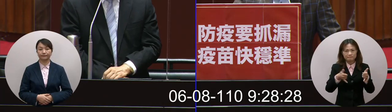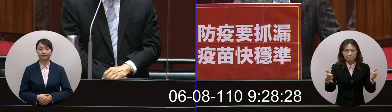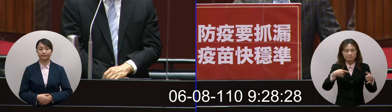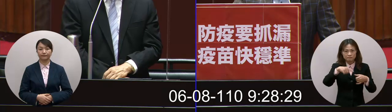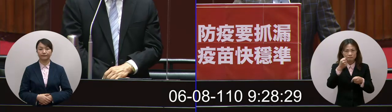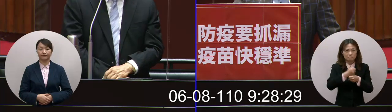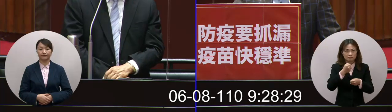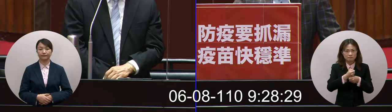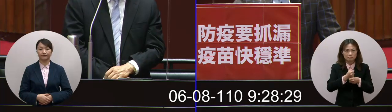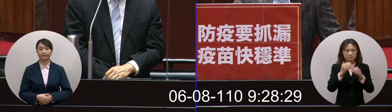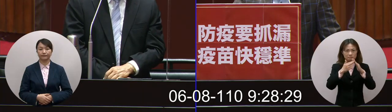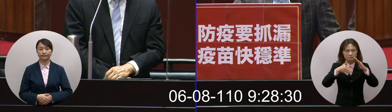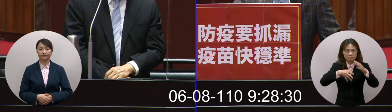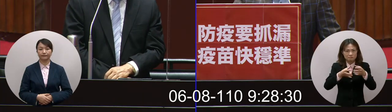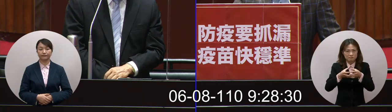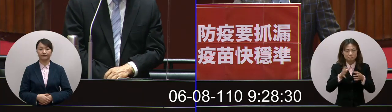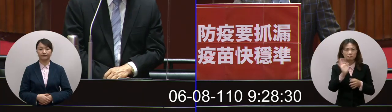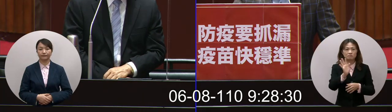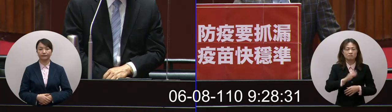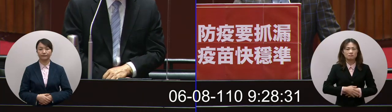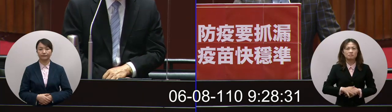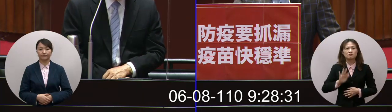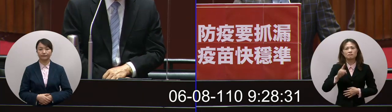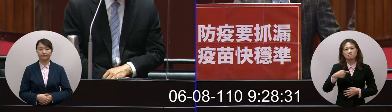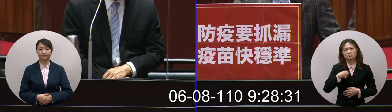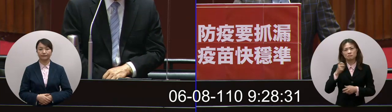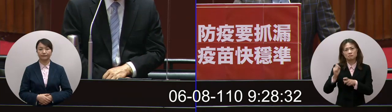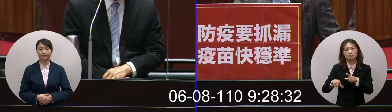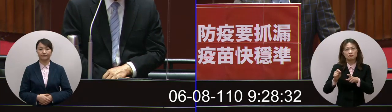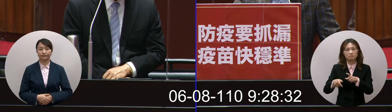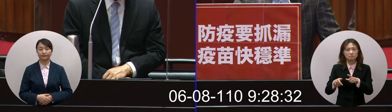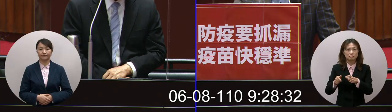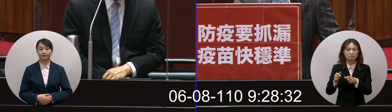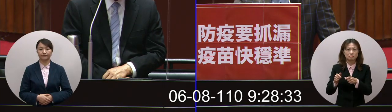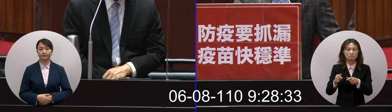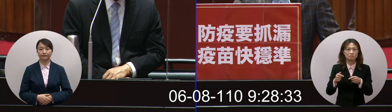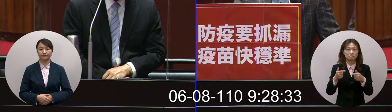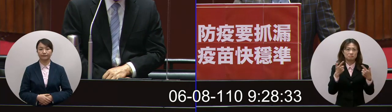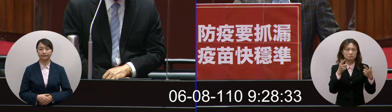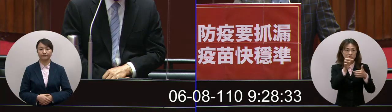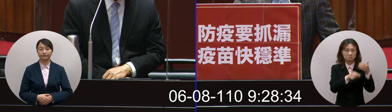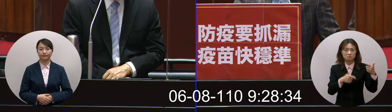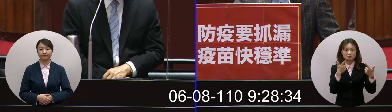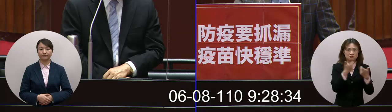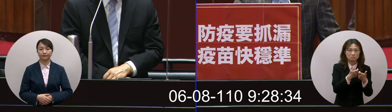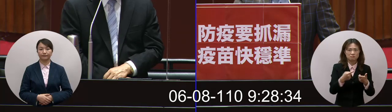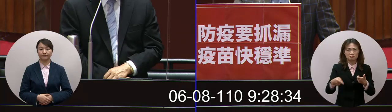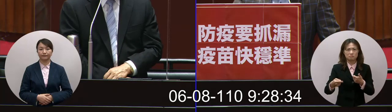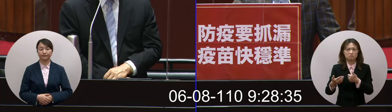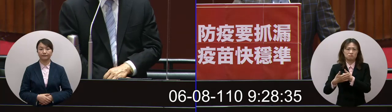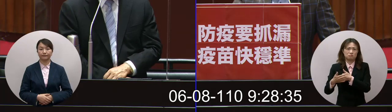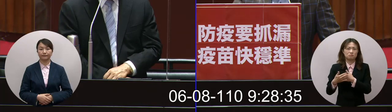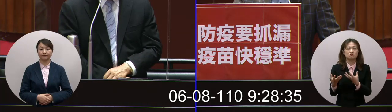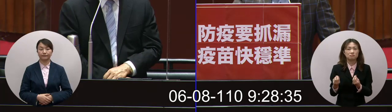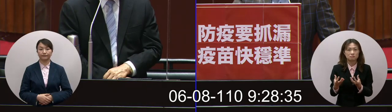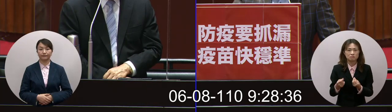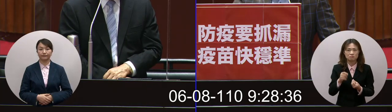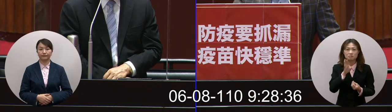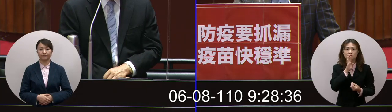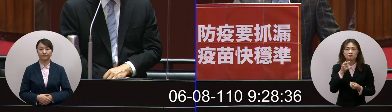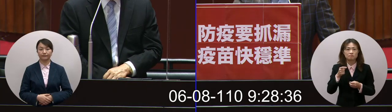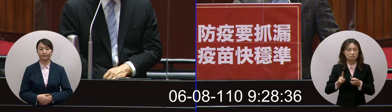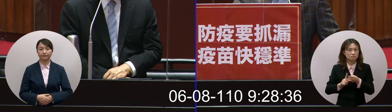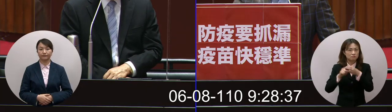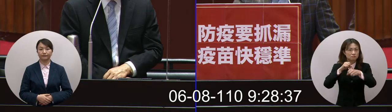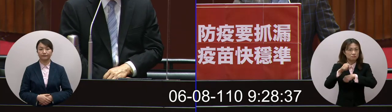问题是吼。啊、我公司做这无好处啊，是毋是？咱伫纾困的这个设施内底来主动鼓励这款的企